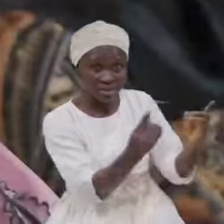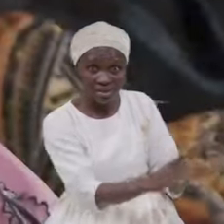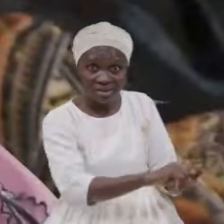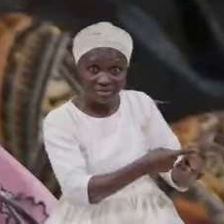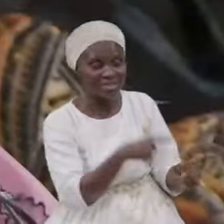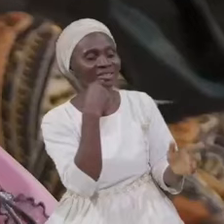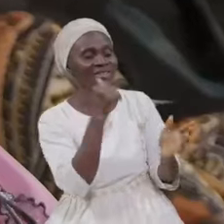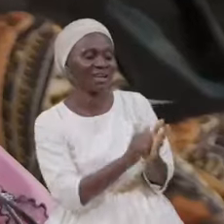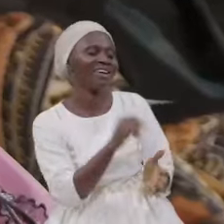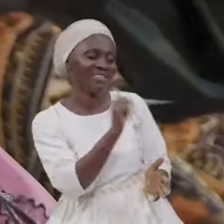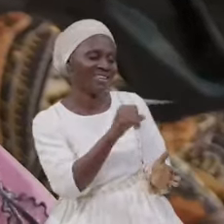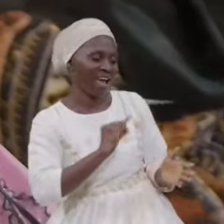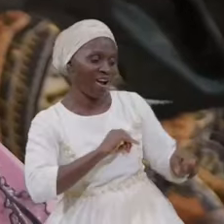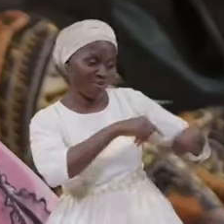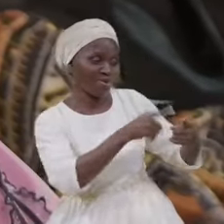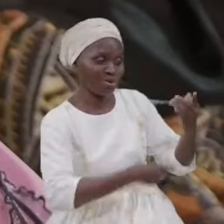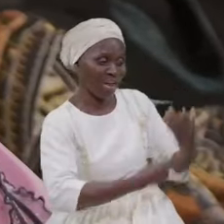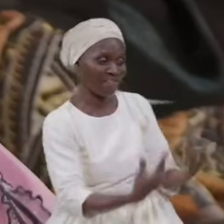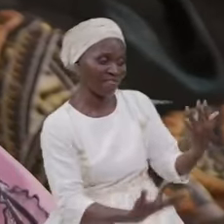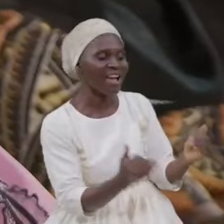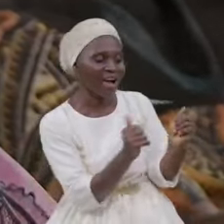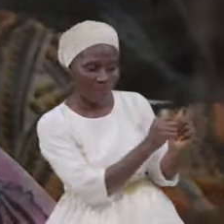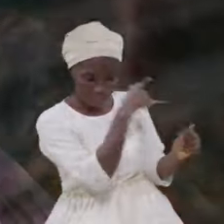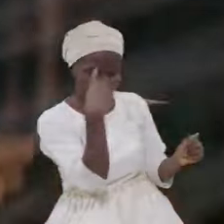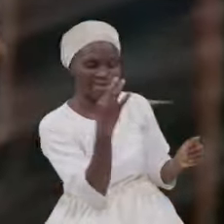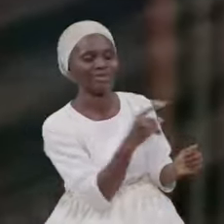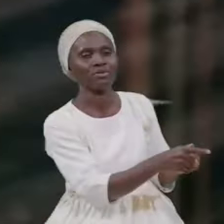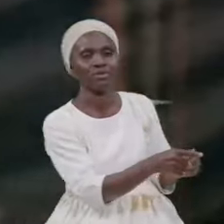n'ose. J'ai dit que Dieu n'ose.